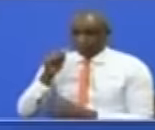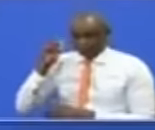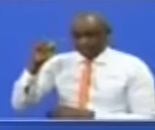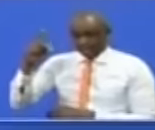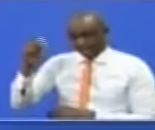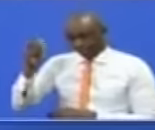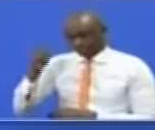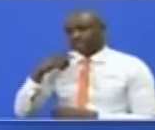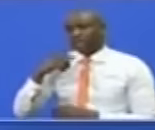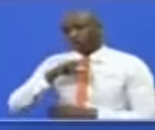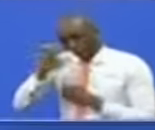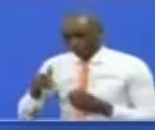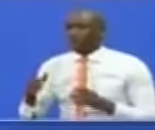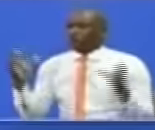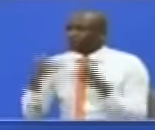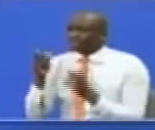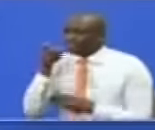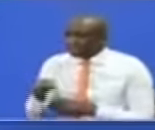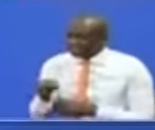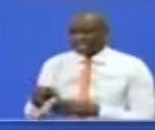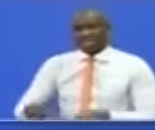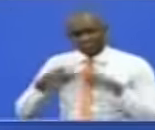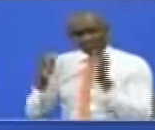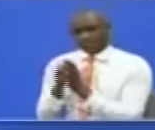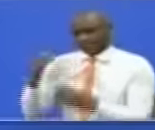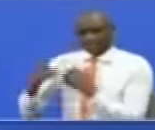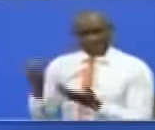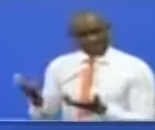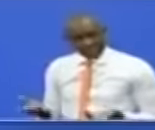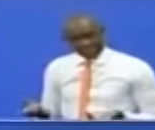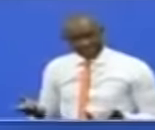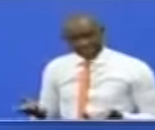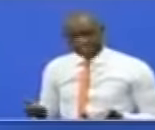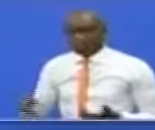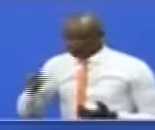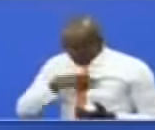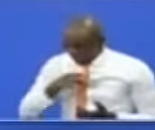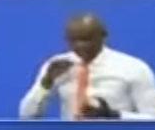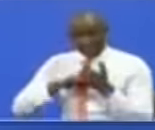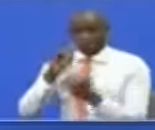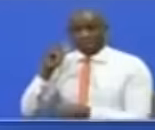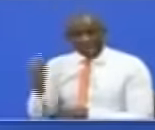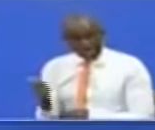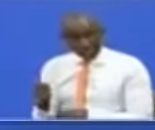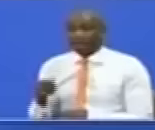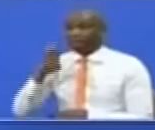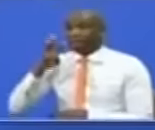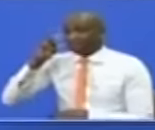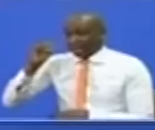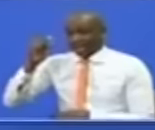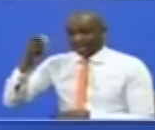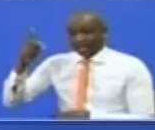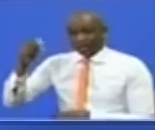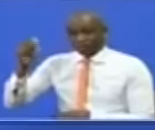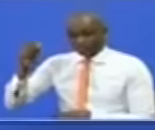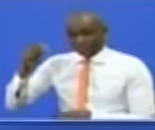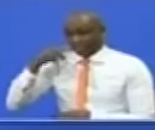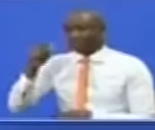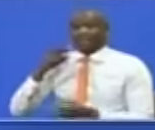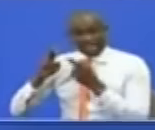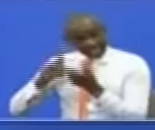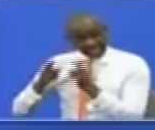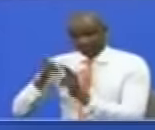Marakwet na Pokot ni jamii ambayo wako karibu pamoja. Sisi tumeoana hakuna Marakwet ambaye ana relative